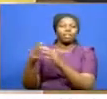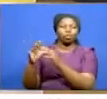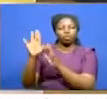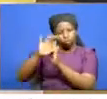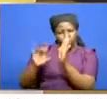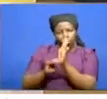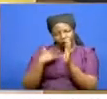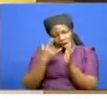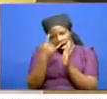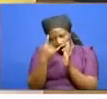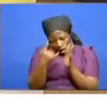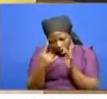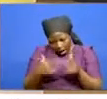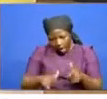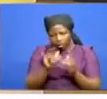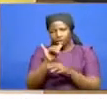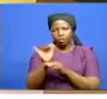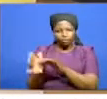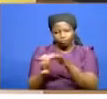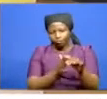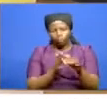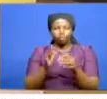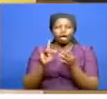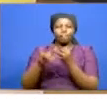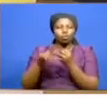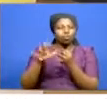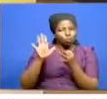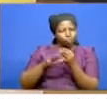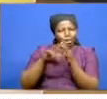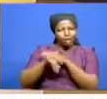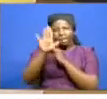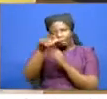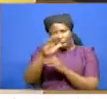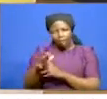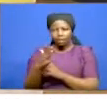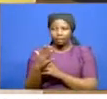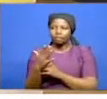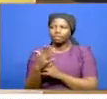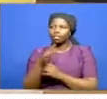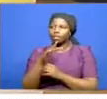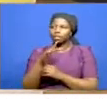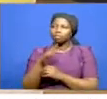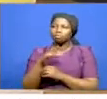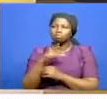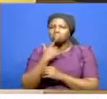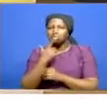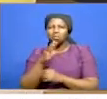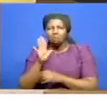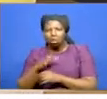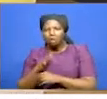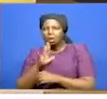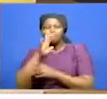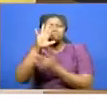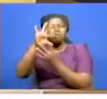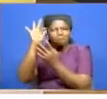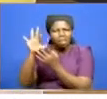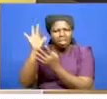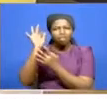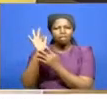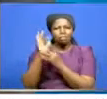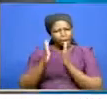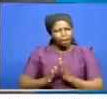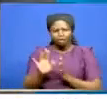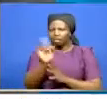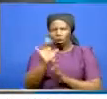ni mambo ya wamama katika bunge. Badala ya tuseme wamama wakuwe nominated na mtu, yani mtu